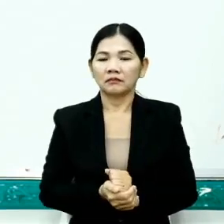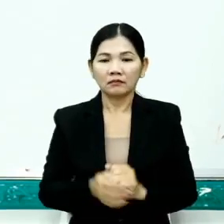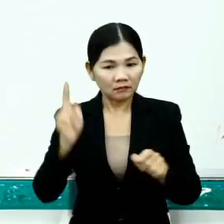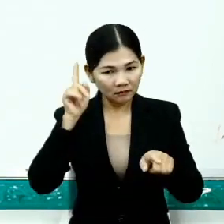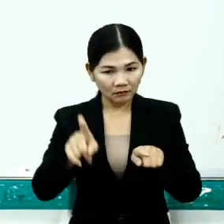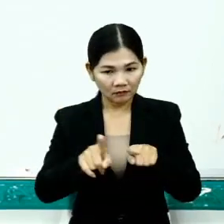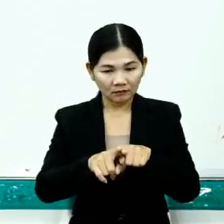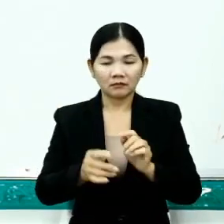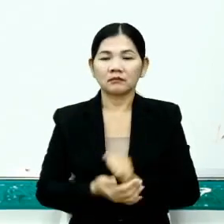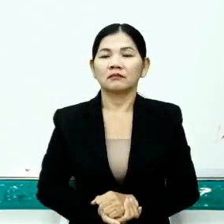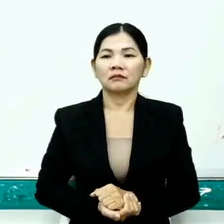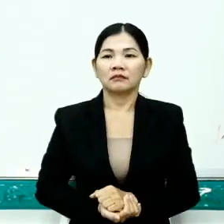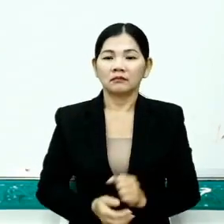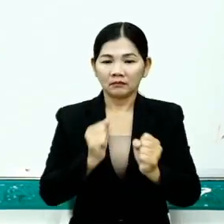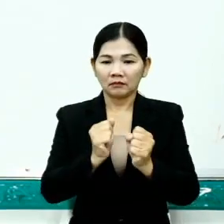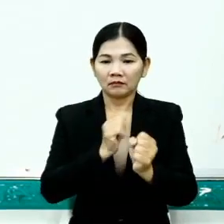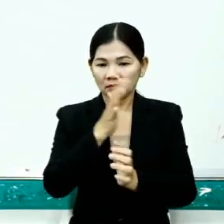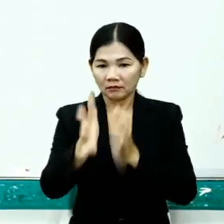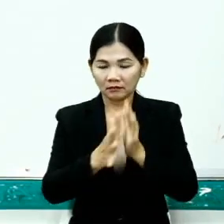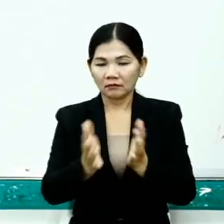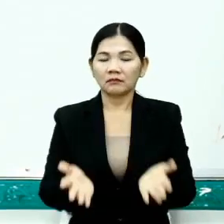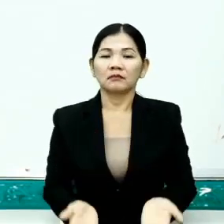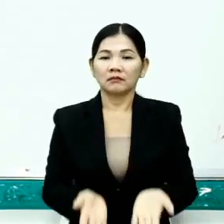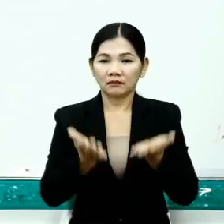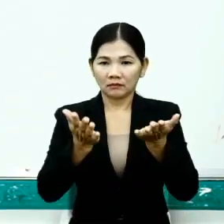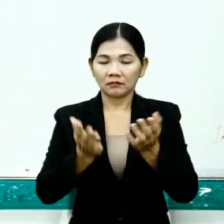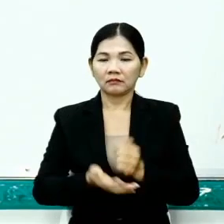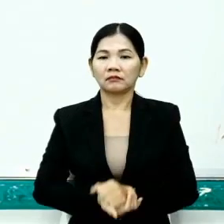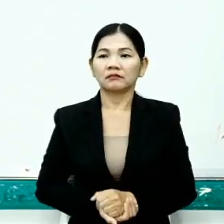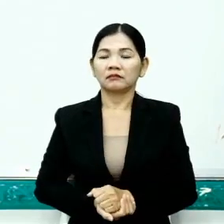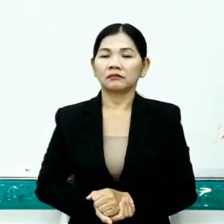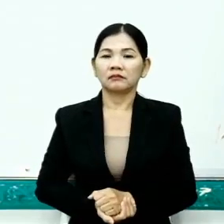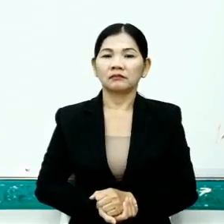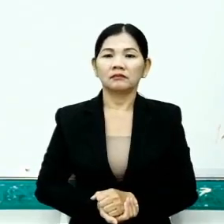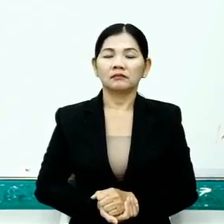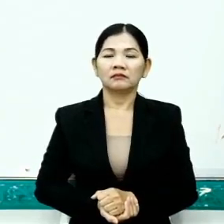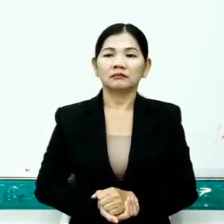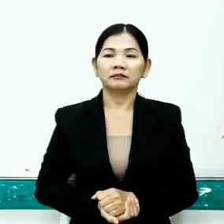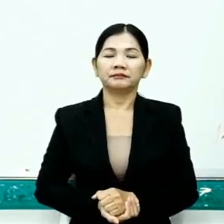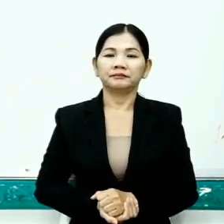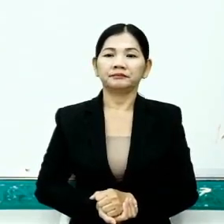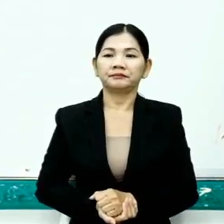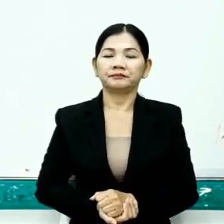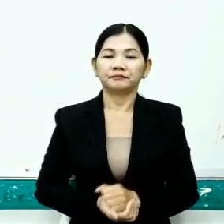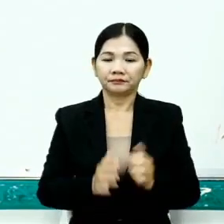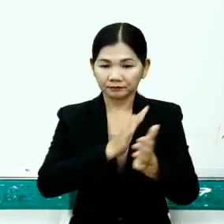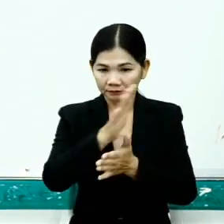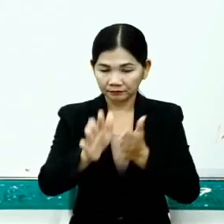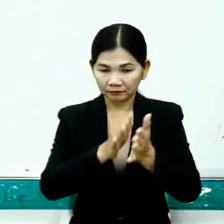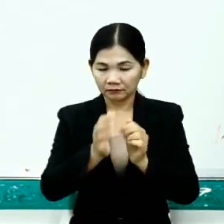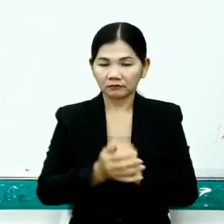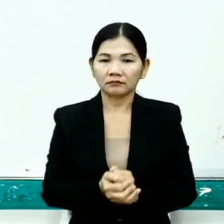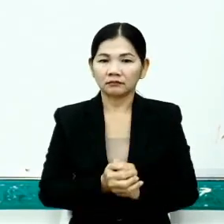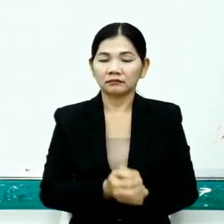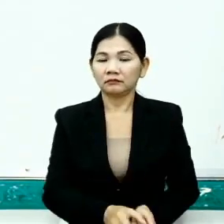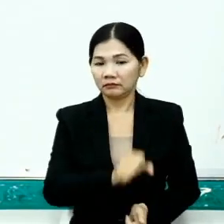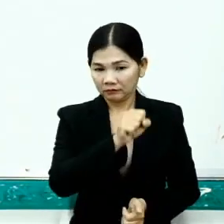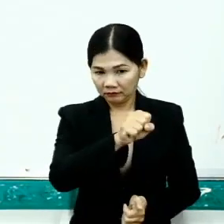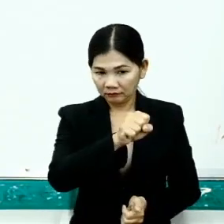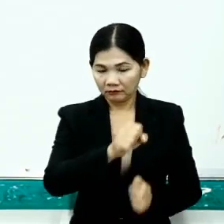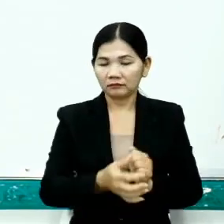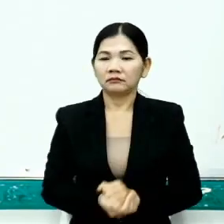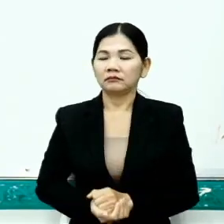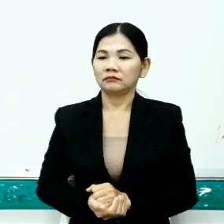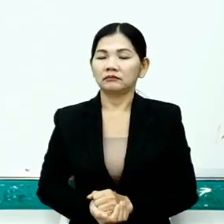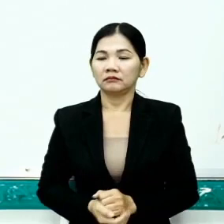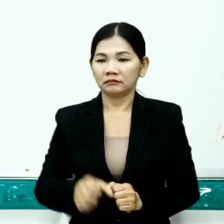ចាំមិនយើងធ្វើម្ដងមួយម្ដងមួយឥឡូវយើងធ្វើទាំង4ចាឲ្យព្រមគ្នាជាមួយអ្នកគ្រូណាចាប់ផ្ដើមក្រោកឈរឡើងត្រៀម Chà dương thua pi so to môn ta chập